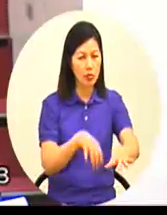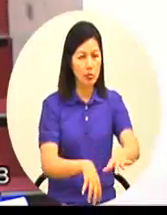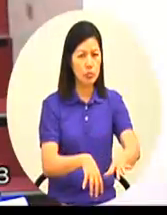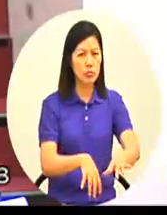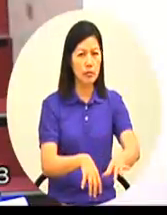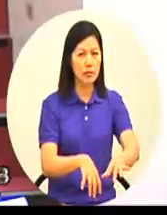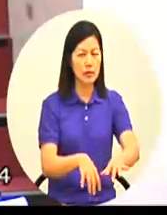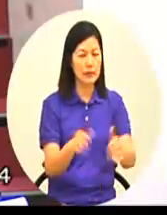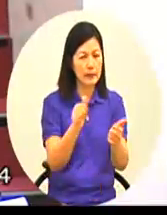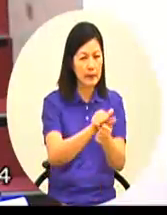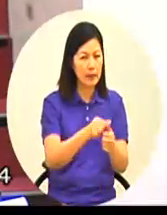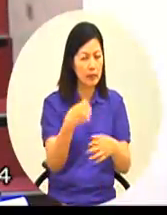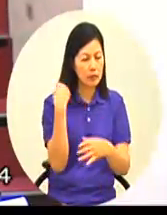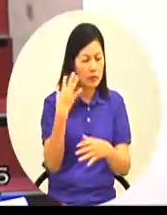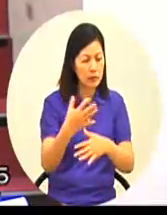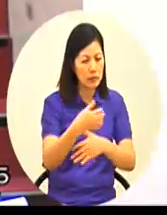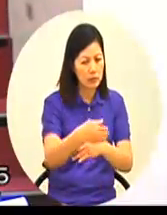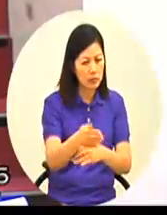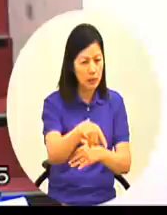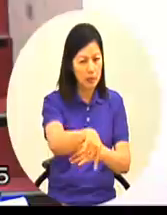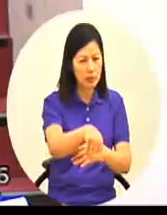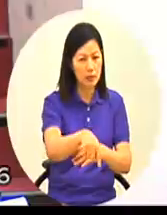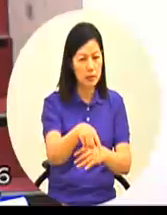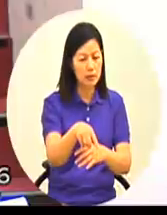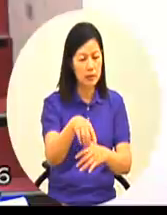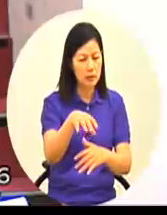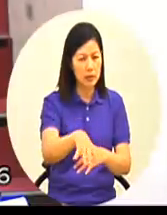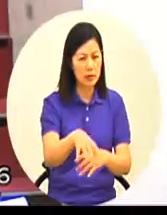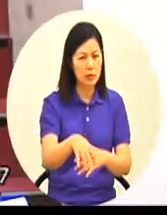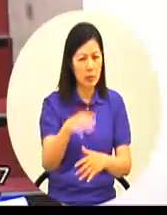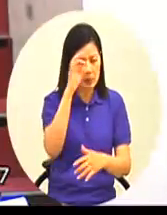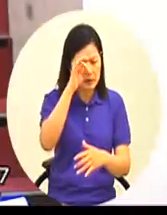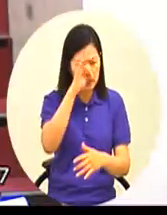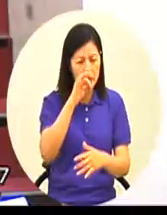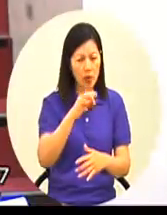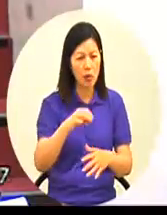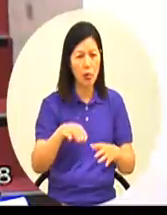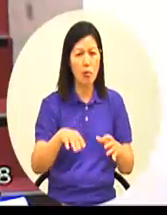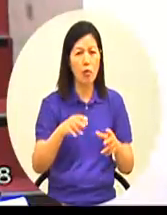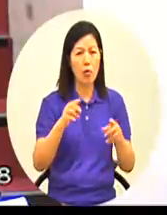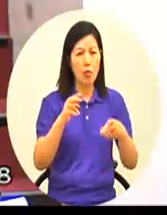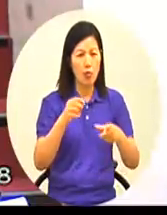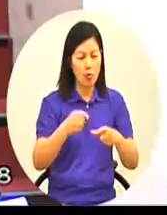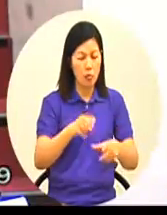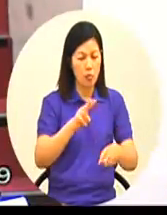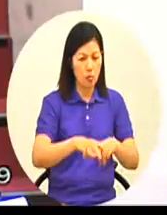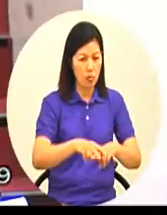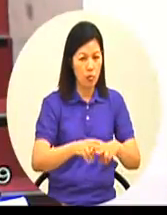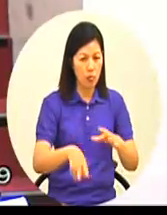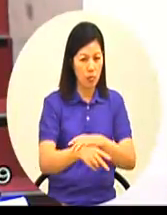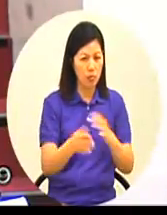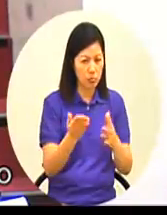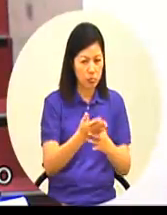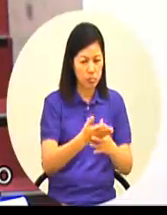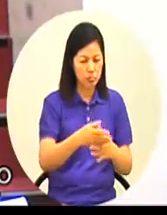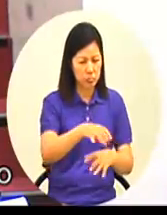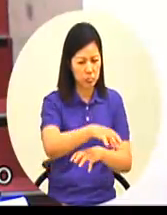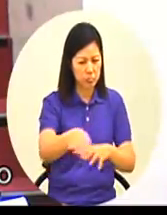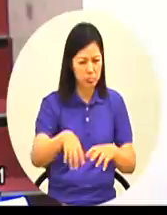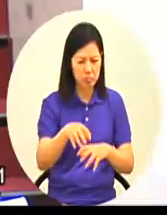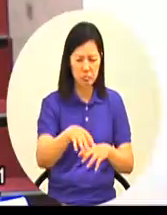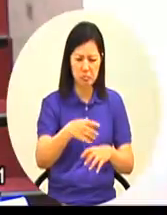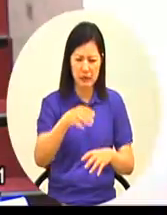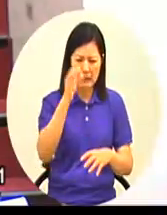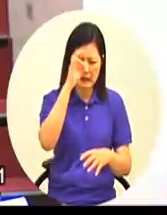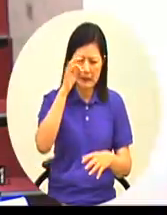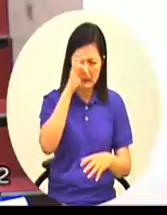较挖新真爱的所在，我们曾经去找过很多的公共空间跟环境，那的确就如议员所说的，真的在那边要找